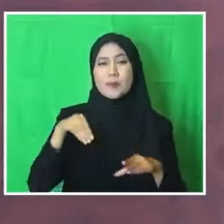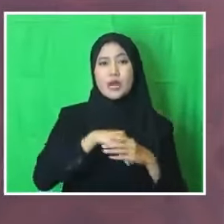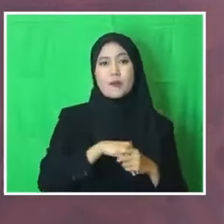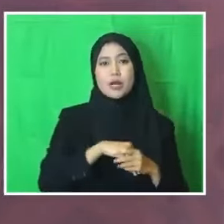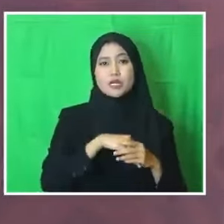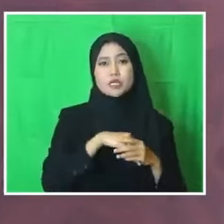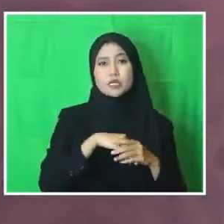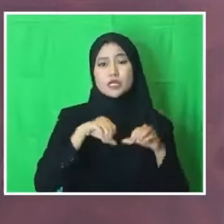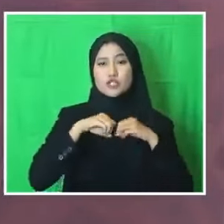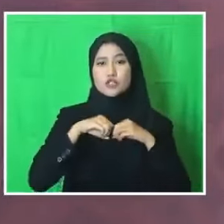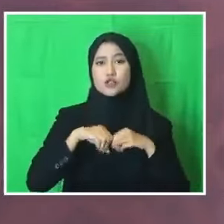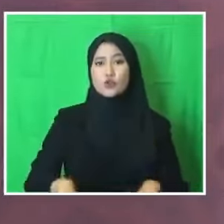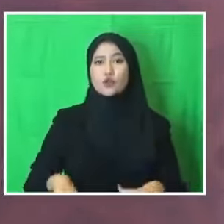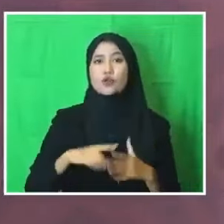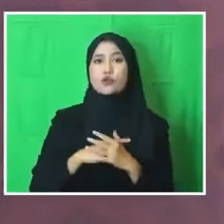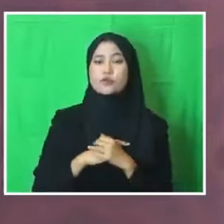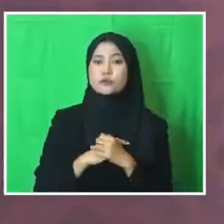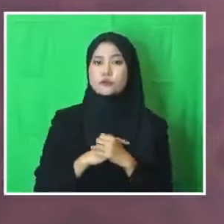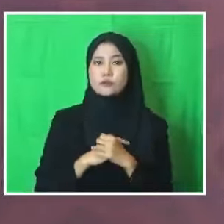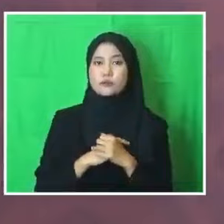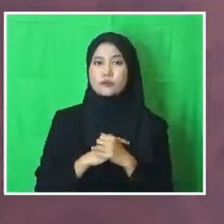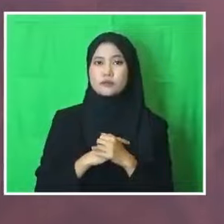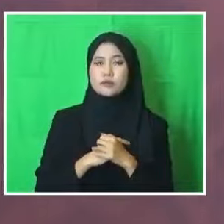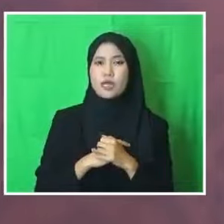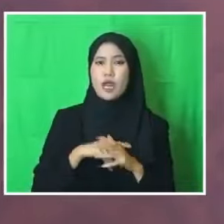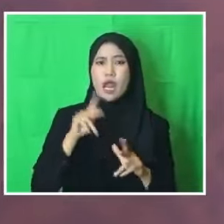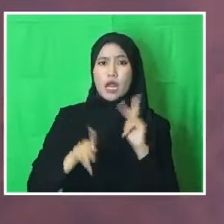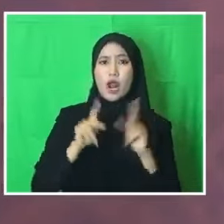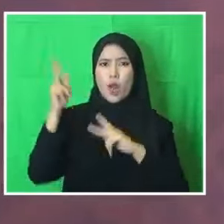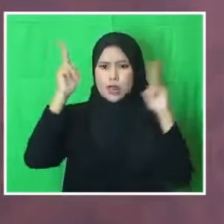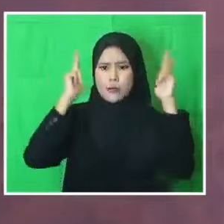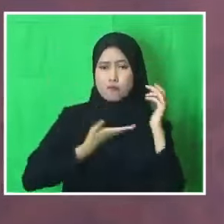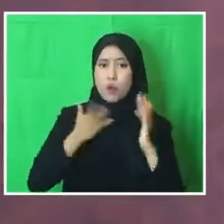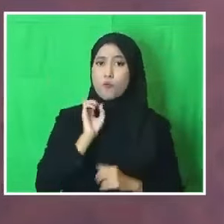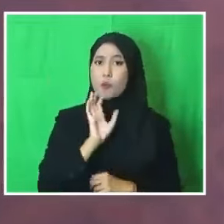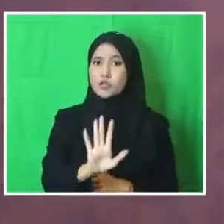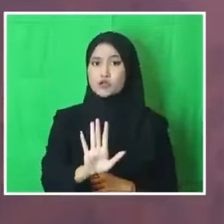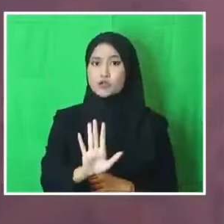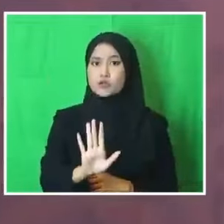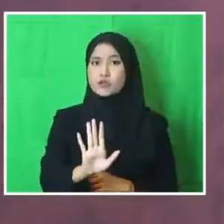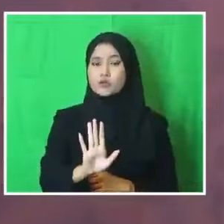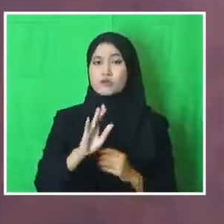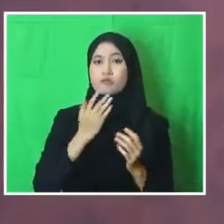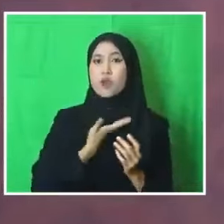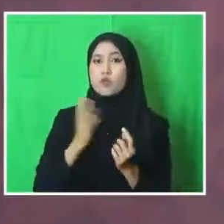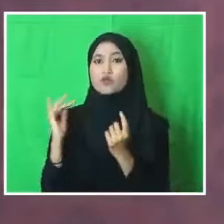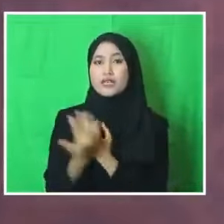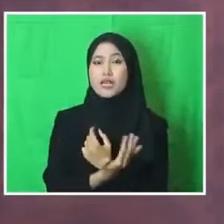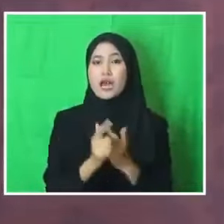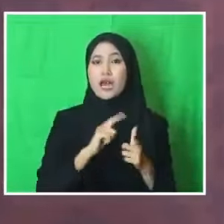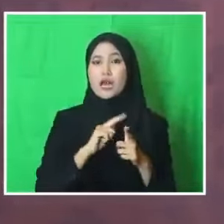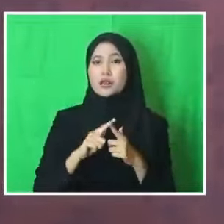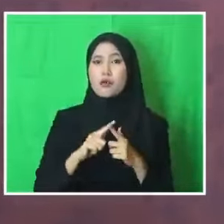struktur atau structural deepening kalau NTB Mawa maju mau sejahtera atau punya